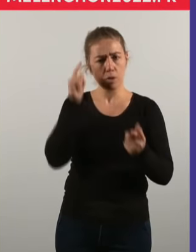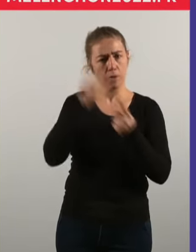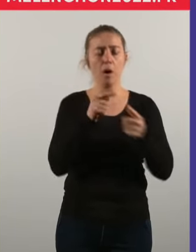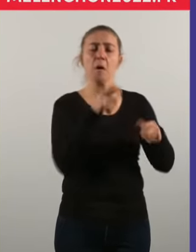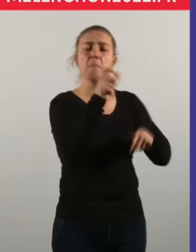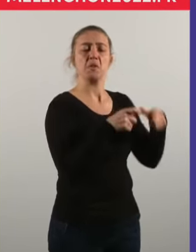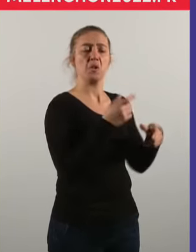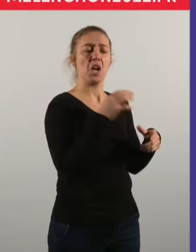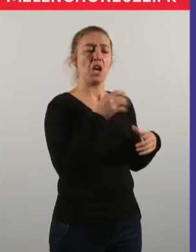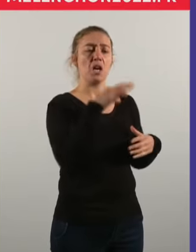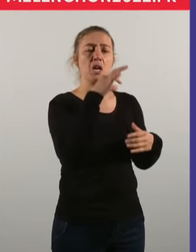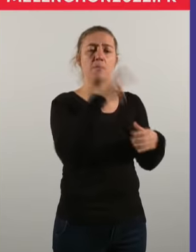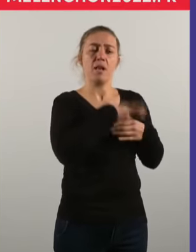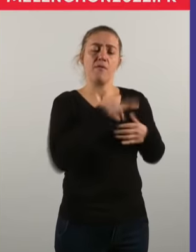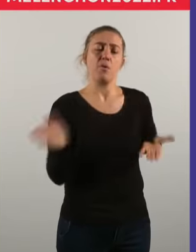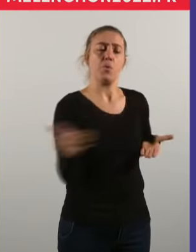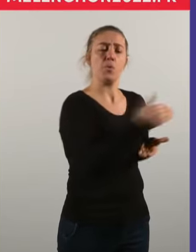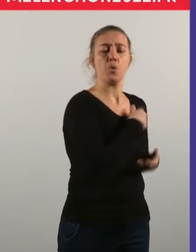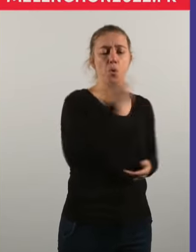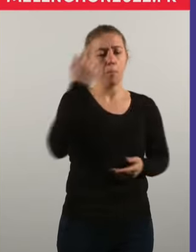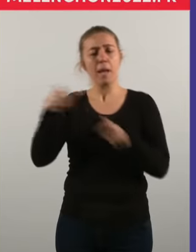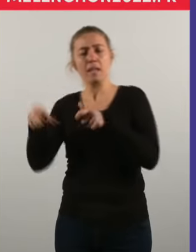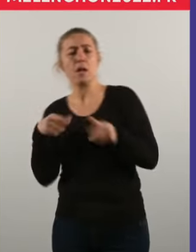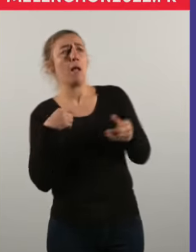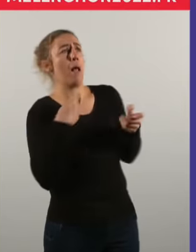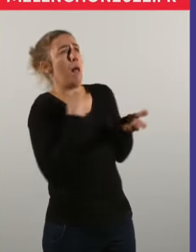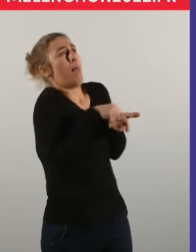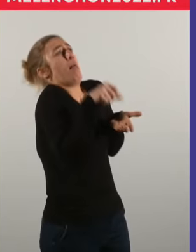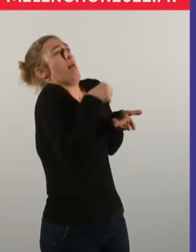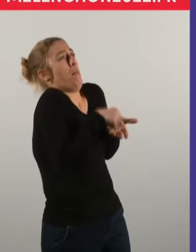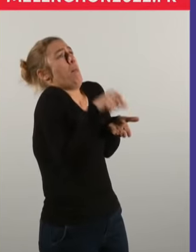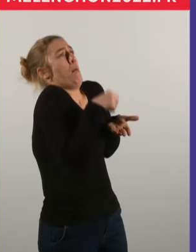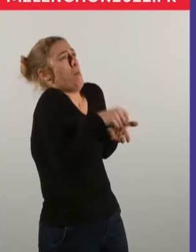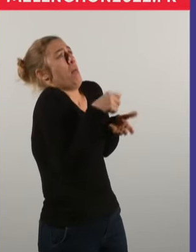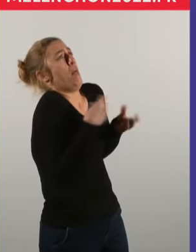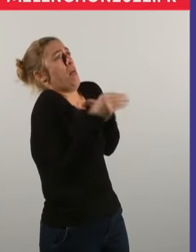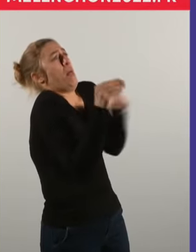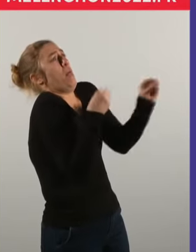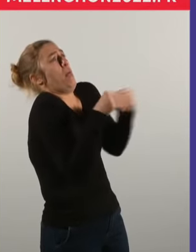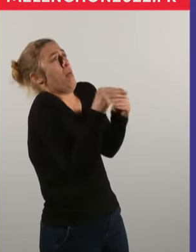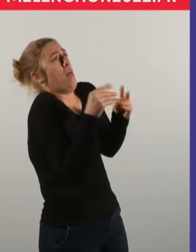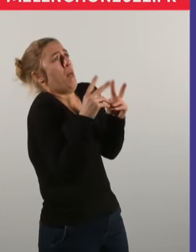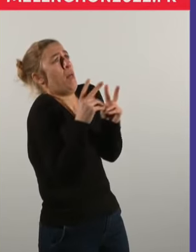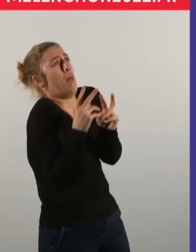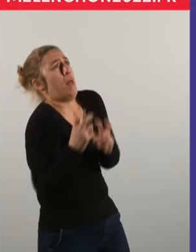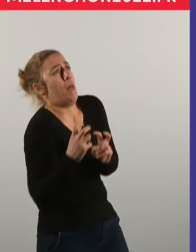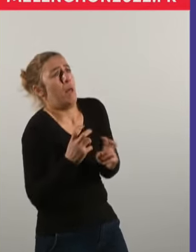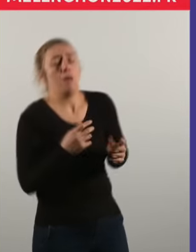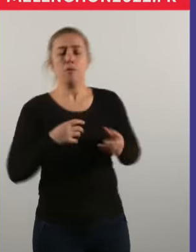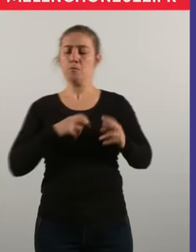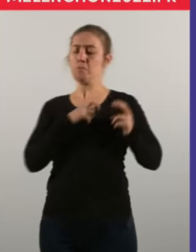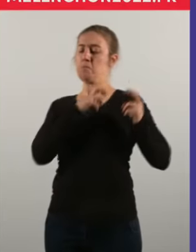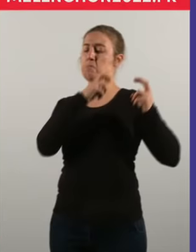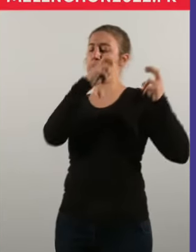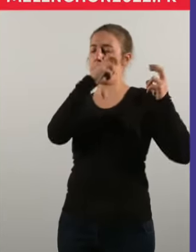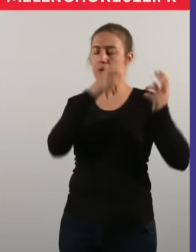de la richesse sur les plus pauvres, sur les plus démunis, sur ceux qui sont déjà dans tant de